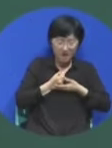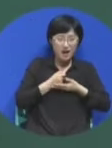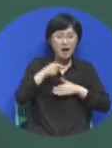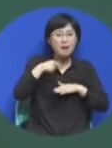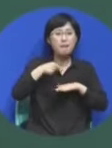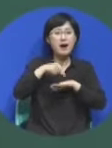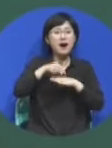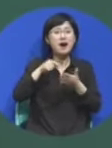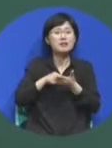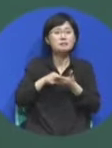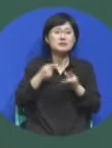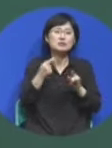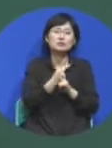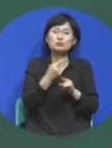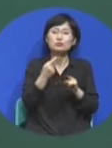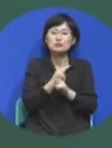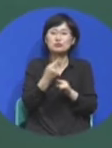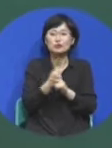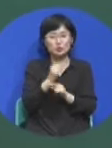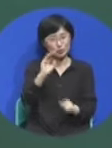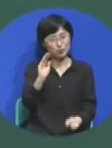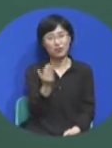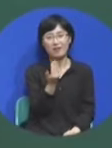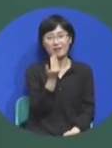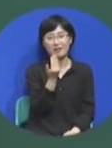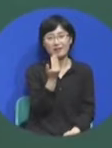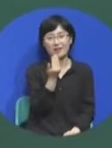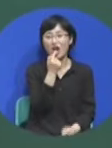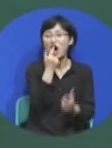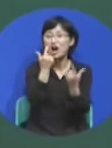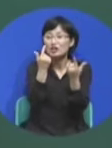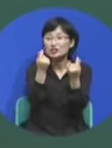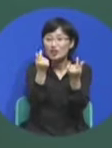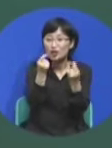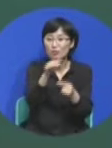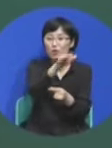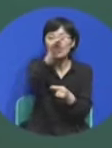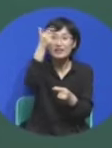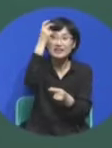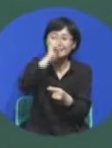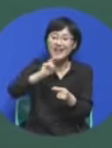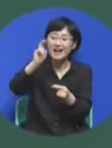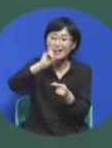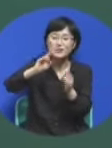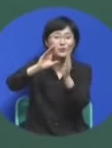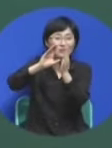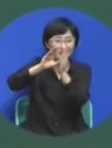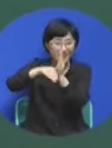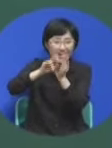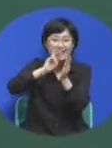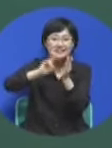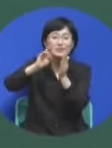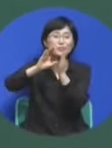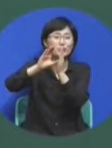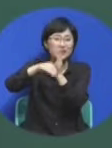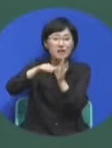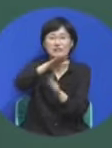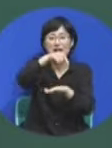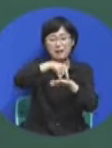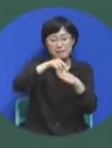而且领受这个话语的时候，看到他们灵里面正在得医治。 그래서 찬송을 통하여 우리의 영적인 연약한 부분이 치유된다는 사실을 기억하길 바랍니다.